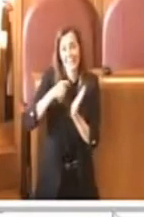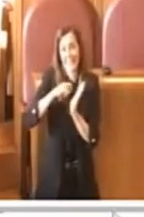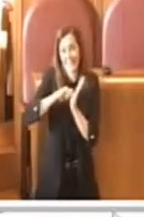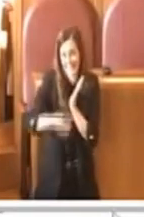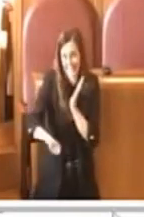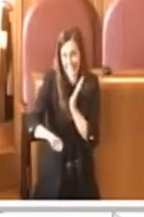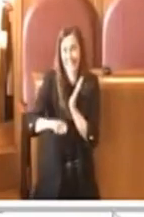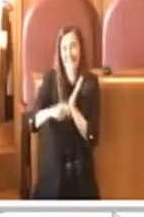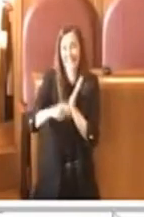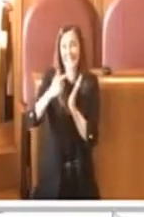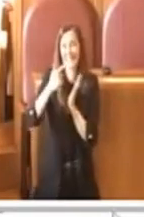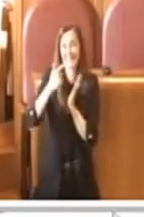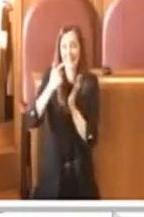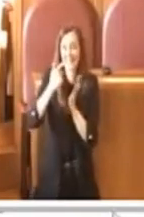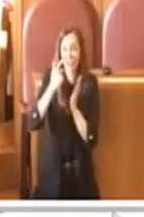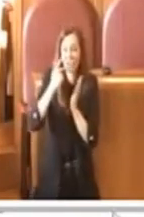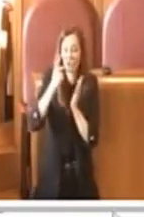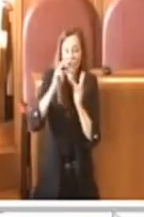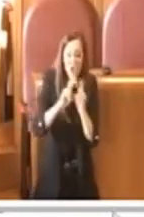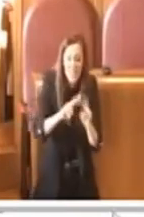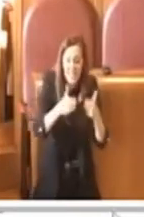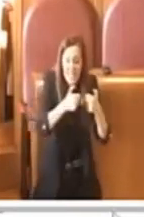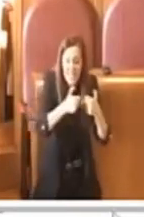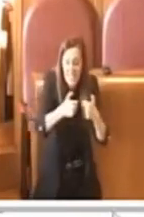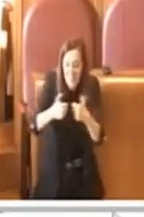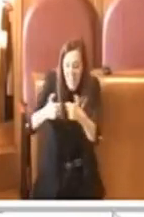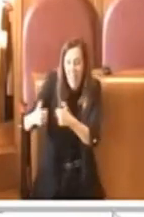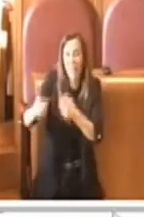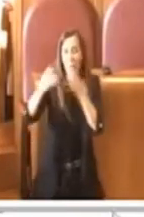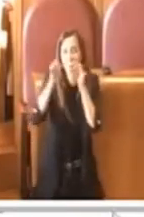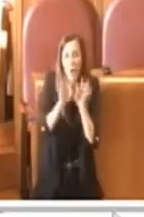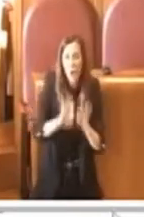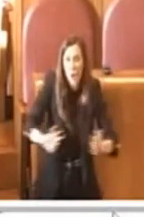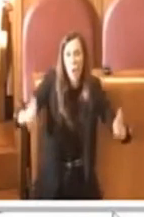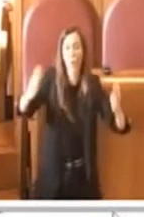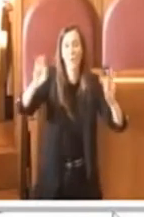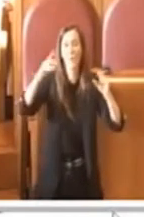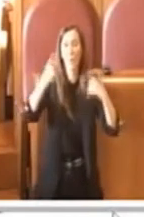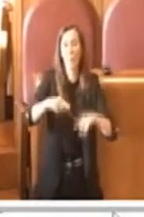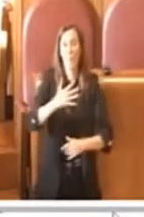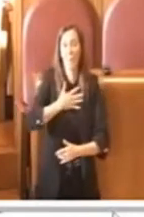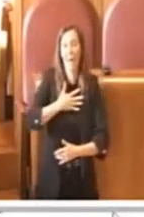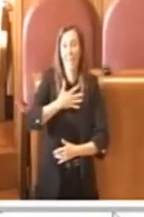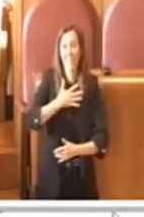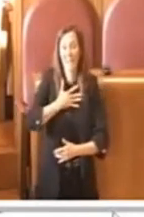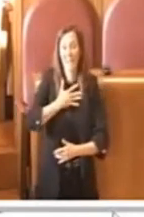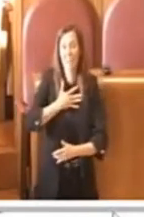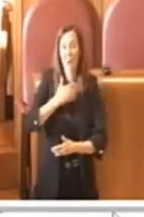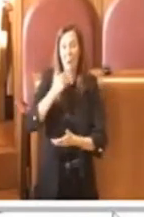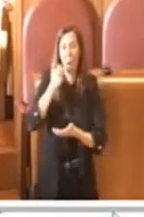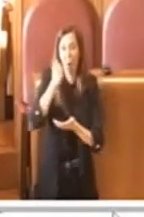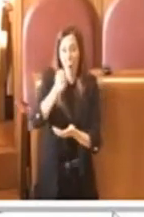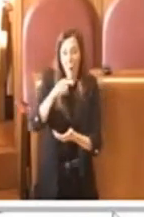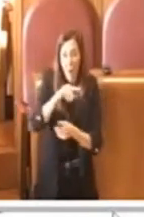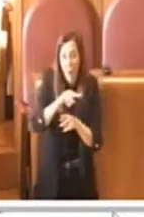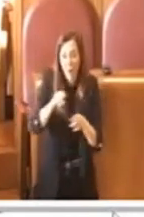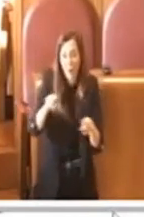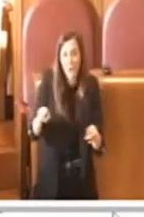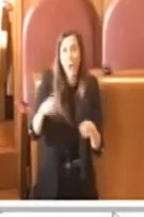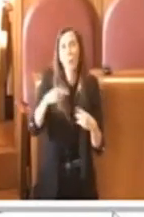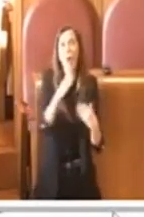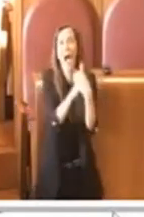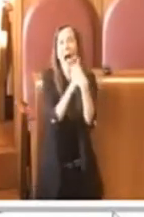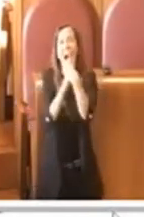un censimento, del riordino e della corretta archiviazione di questo patrimonio e quindi anche della gestione